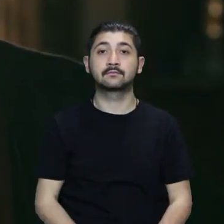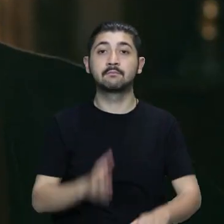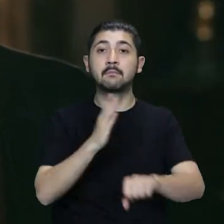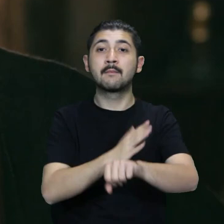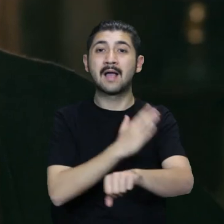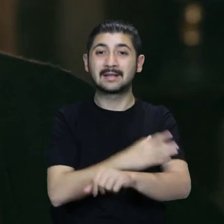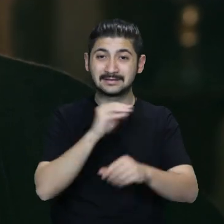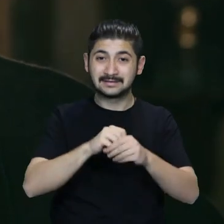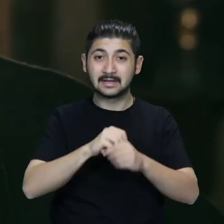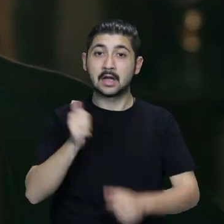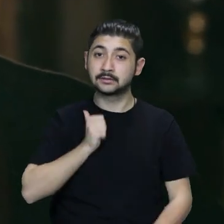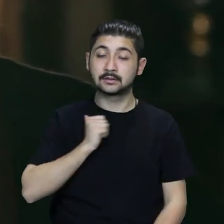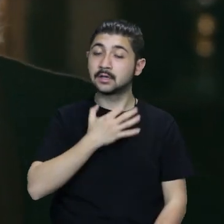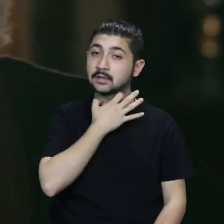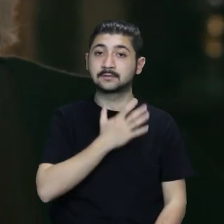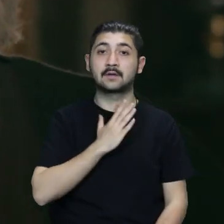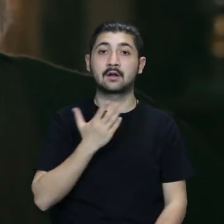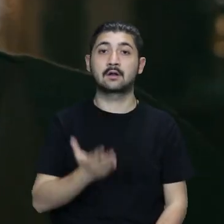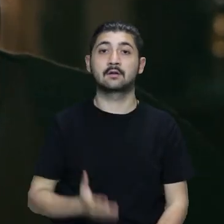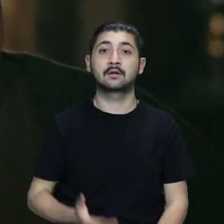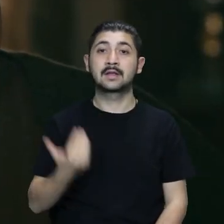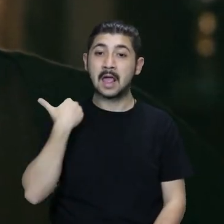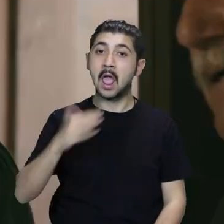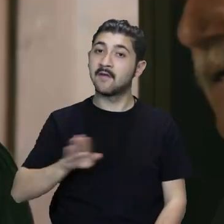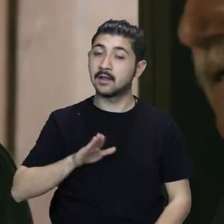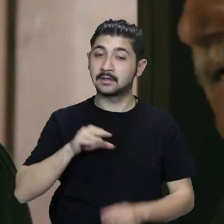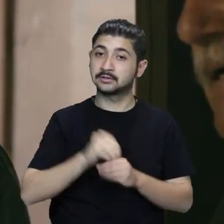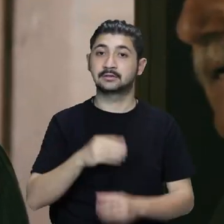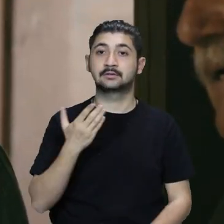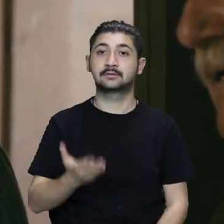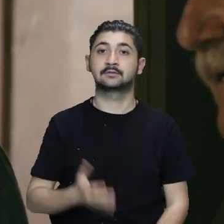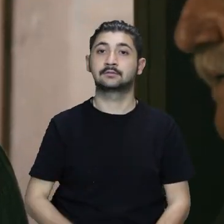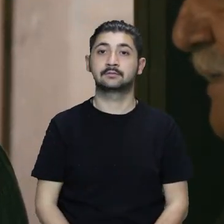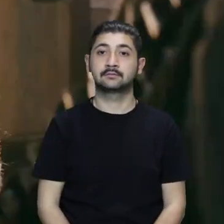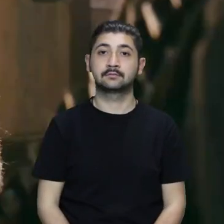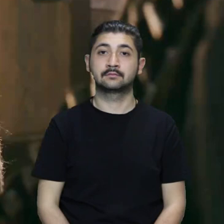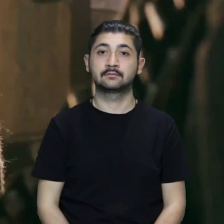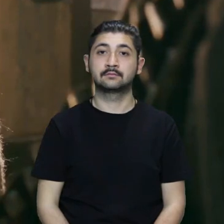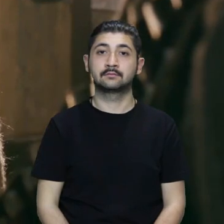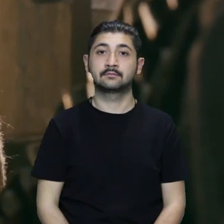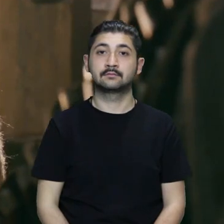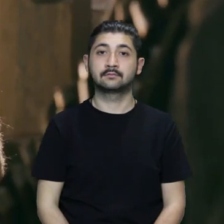Memleketin neferlere de ihtiyacı var. Yeni evlatlara da.